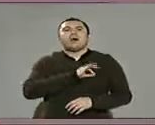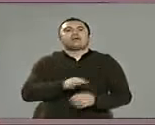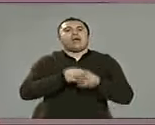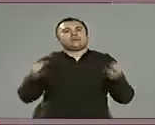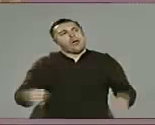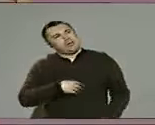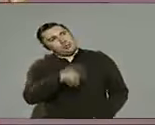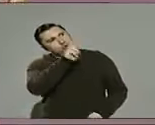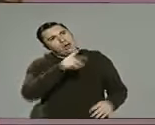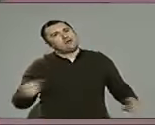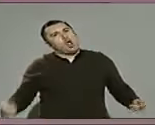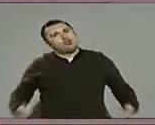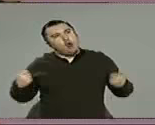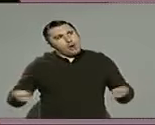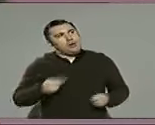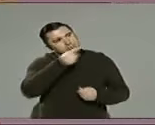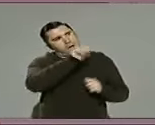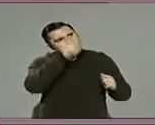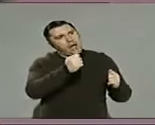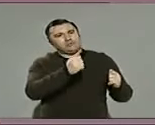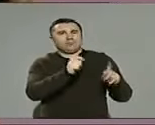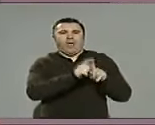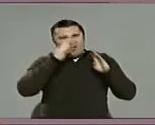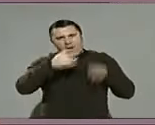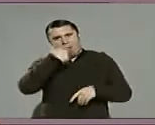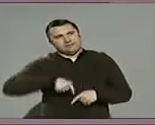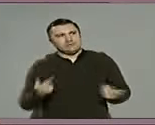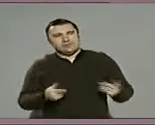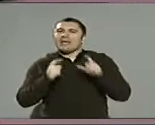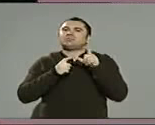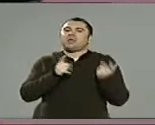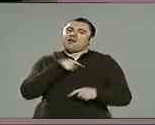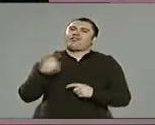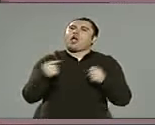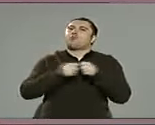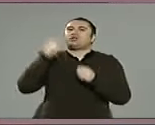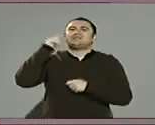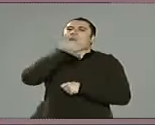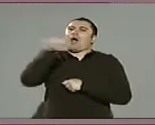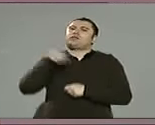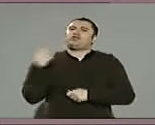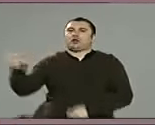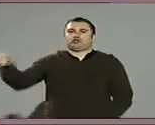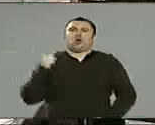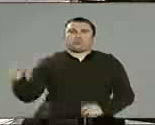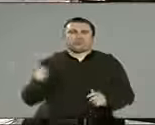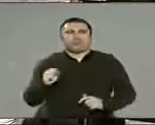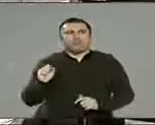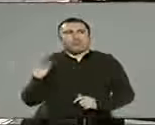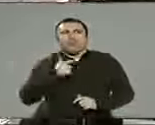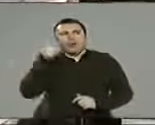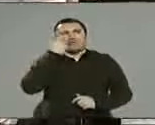Schäuble, Sie können sich auf die SPD verlassen. Wir stoppen das im Bundesrat. Keine Sorge, Sie, keine Sorge.